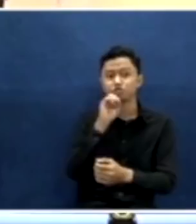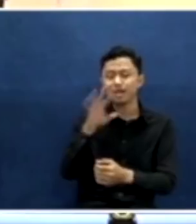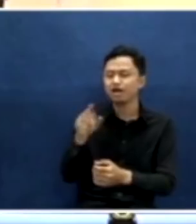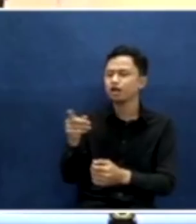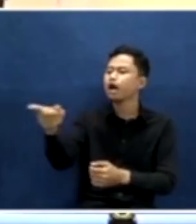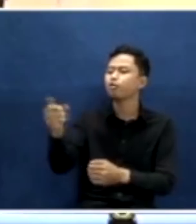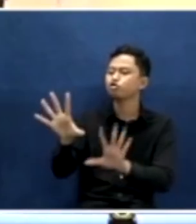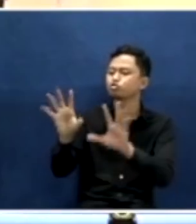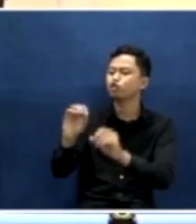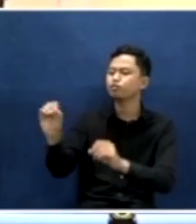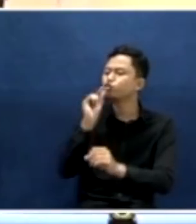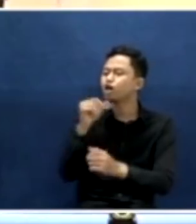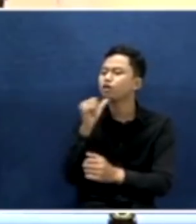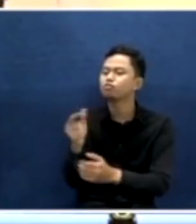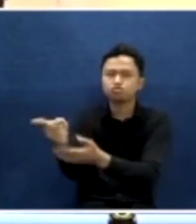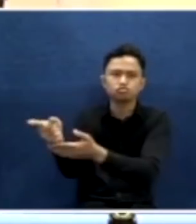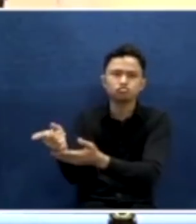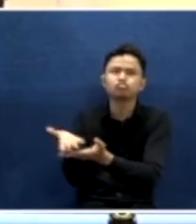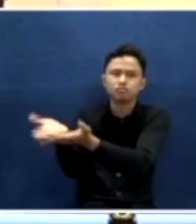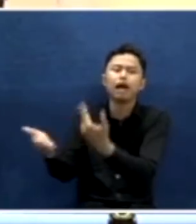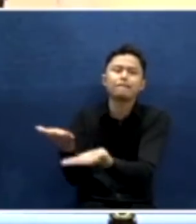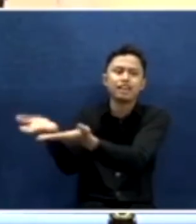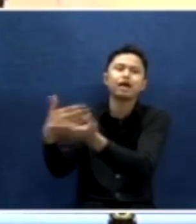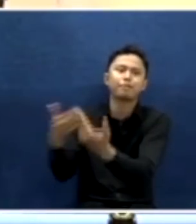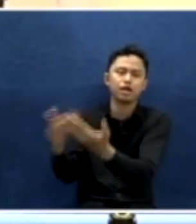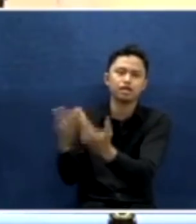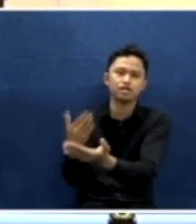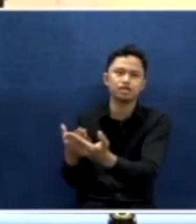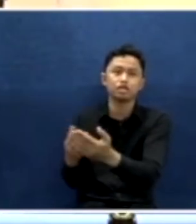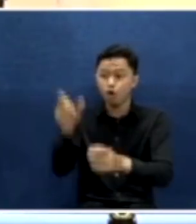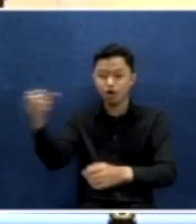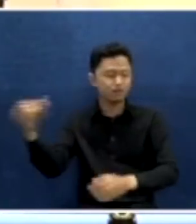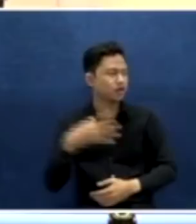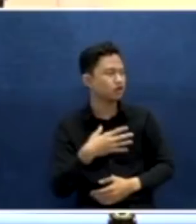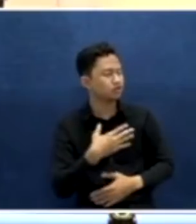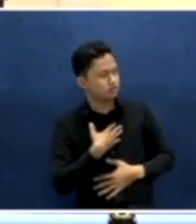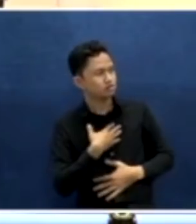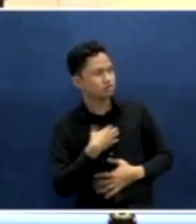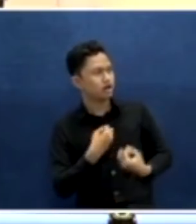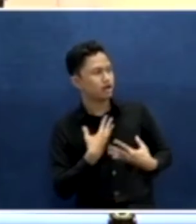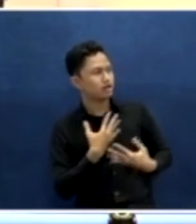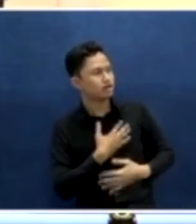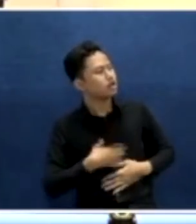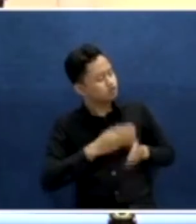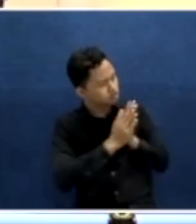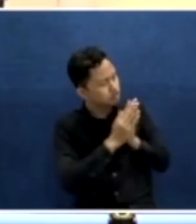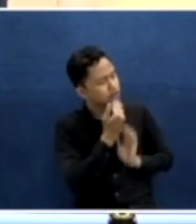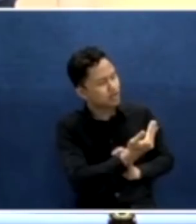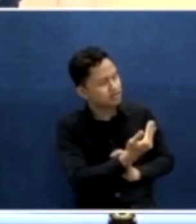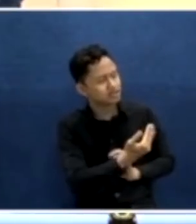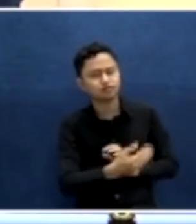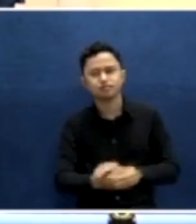dan Mungkin setelah itu dia akan bersyukur kepada Allah atas kebaikan kita walaupun cuma aja 10.000 makanya Rasulullah itu berkata ada loh diantara